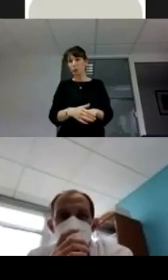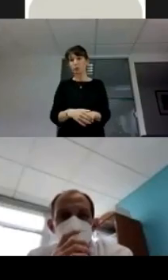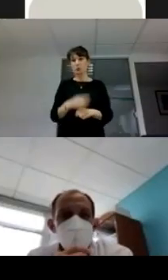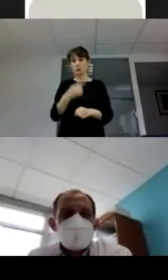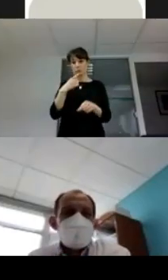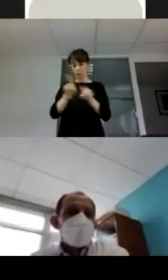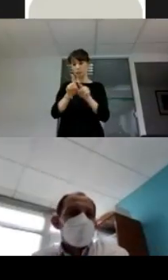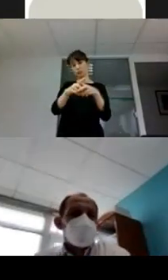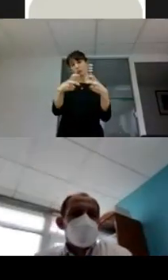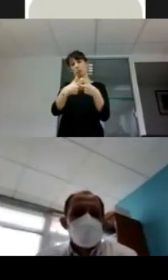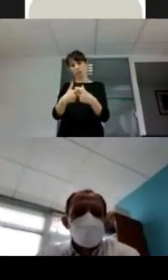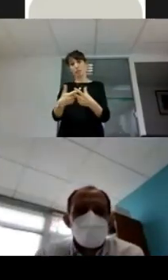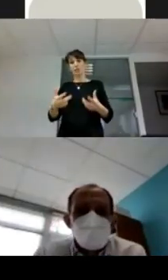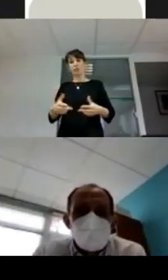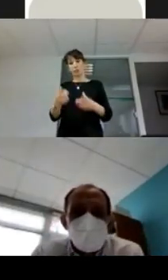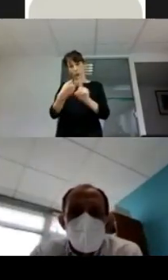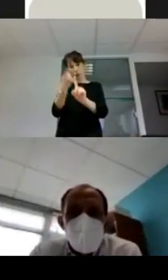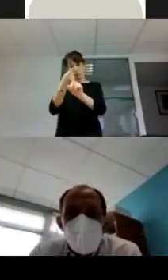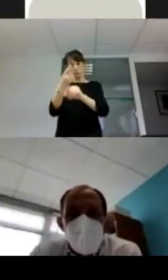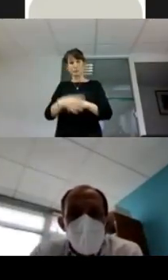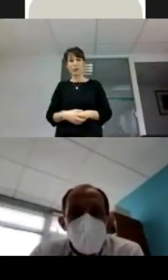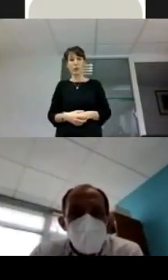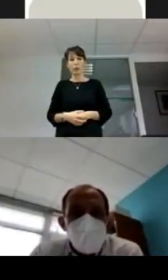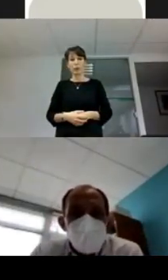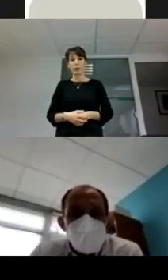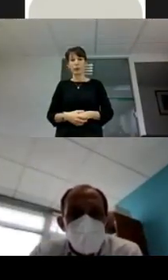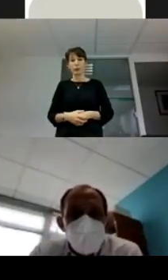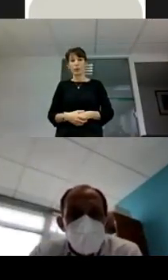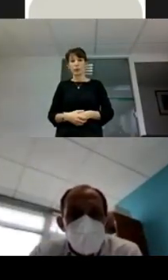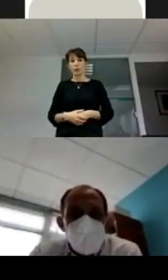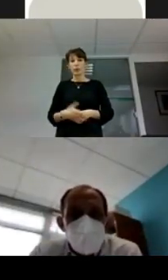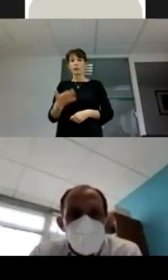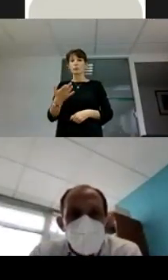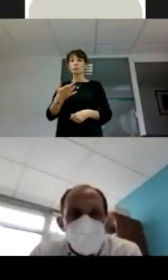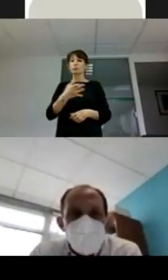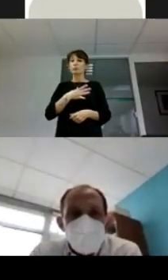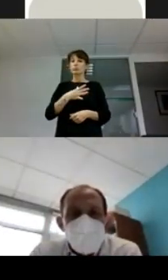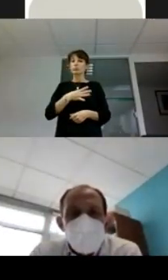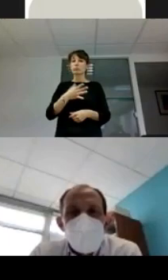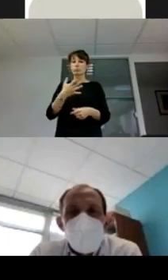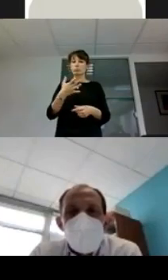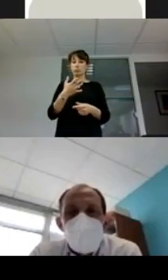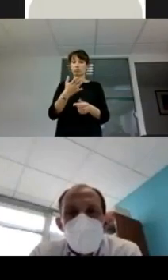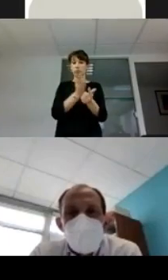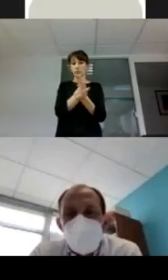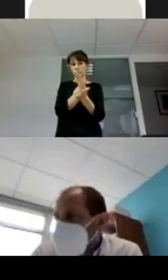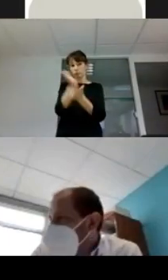comme on va en parler, qui est un petit peu complexe et lourd et qui a un coût non négligeable pour la société.